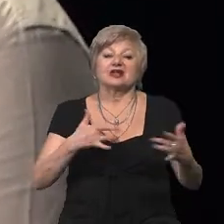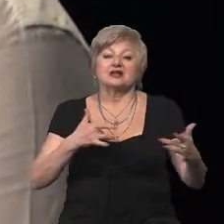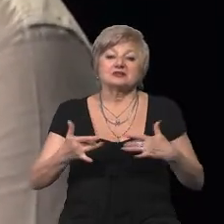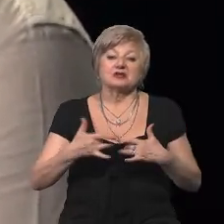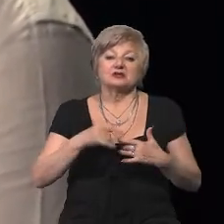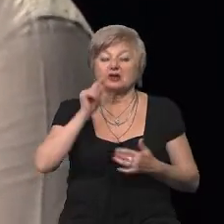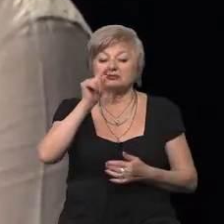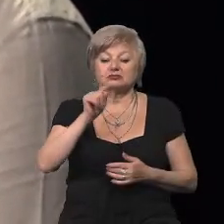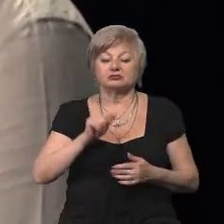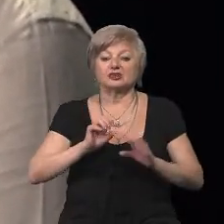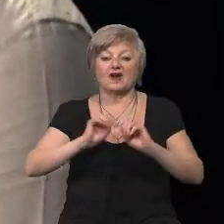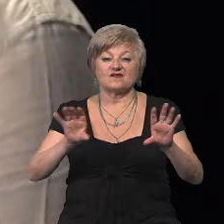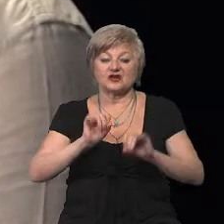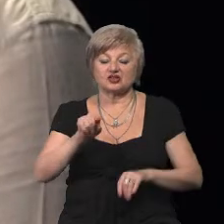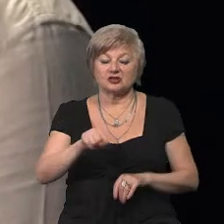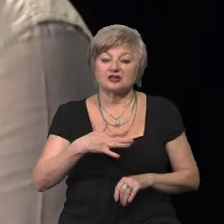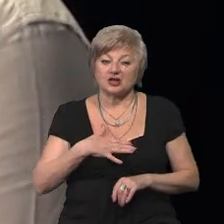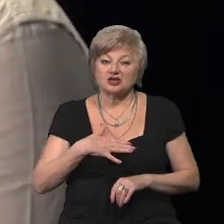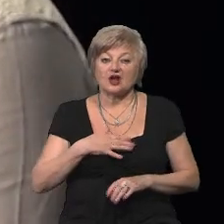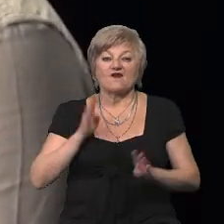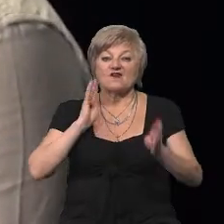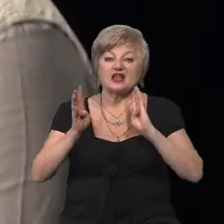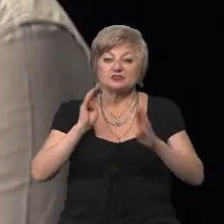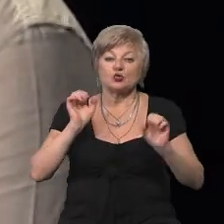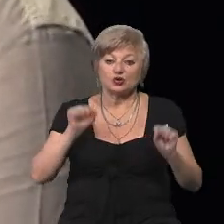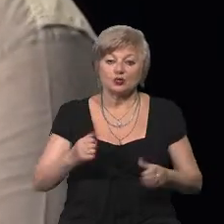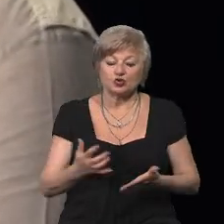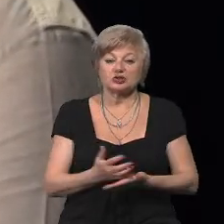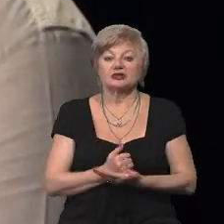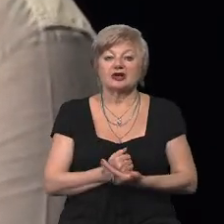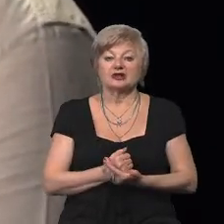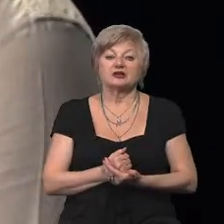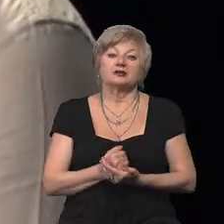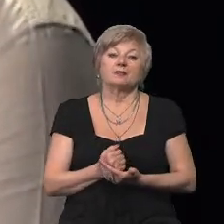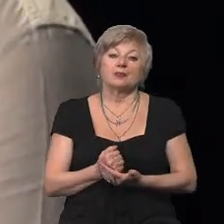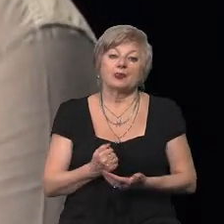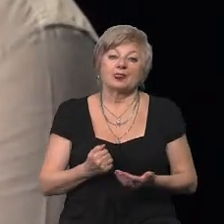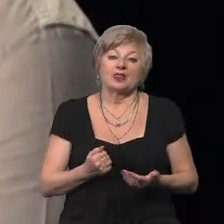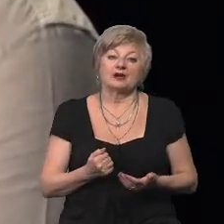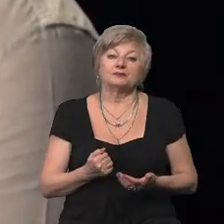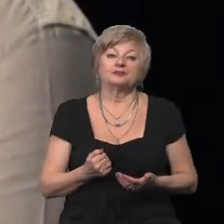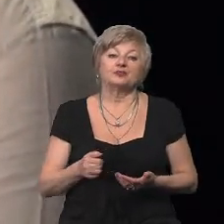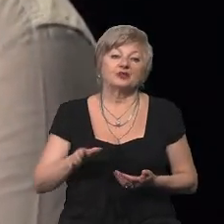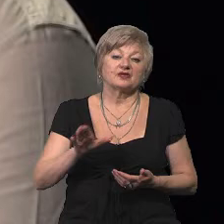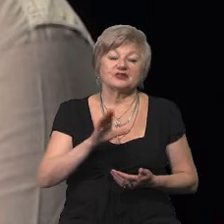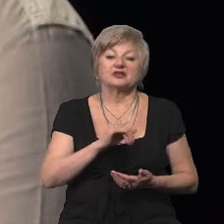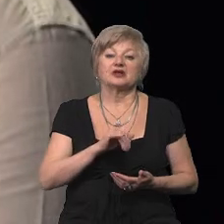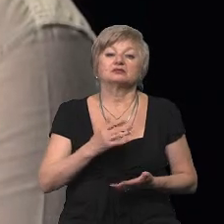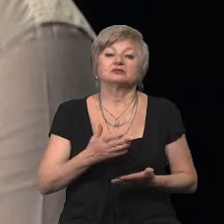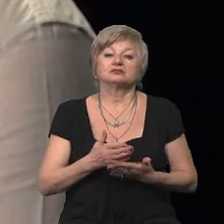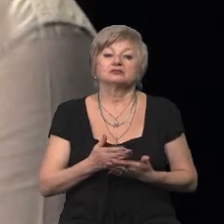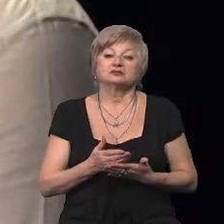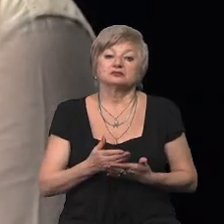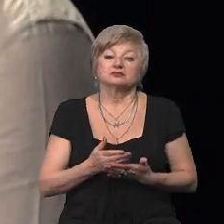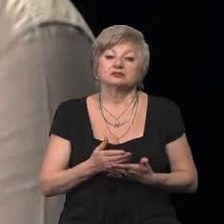появляются наши афиши. Вот. В Фейсбуке можно найти студию театрального искусства «Перформанс», в Инстаграме есть студия театрального искусства «Перформанс».